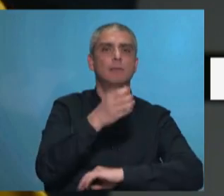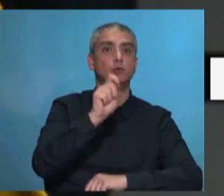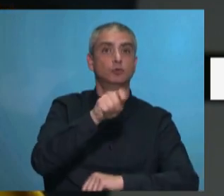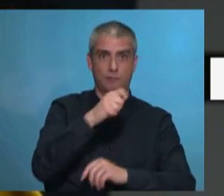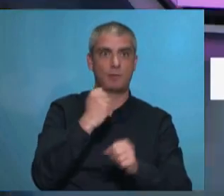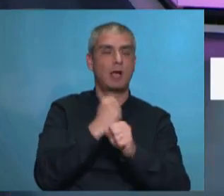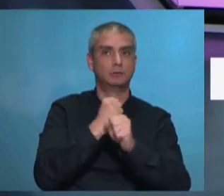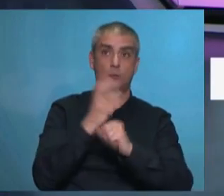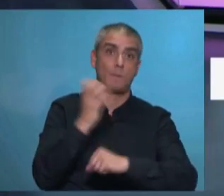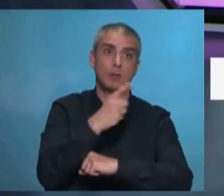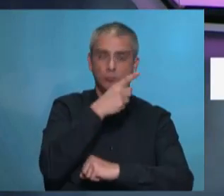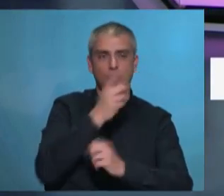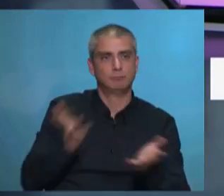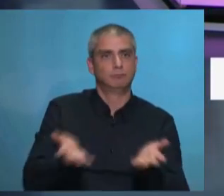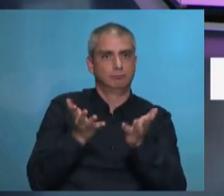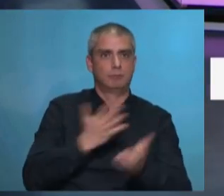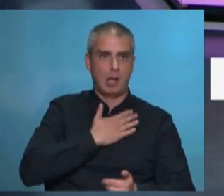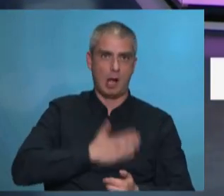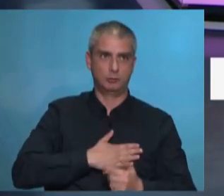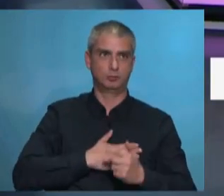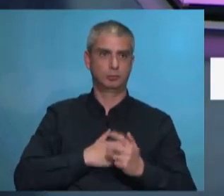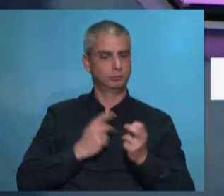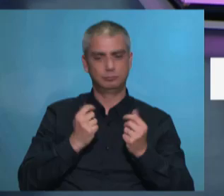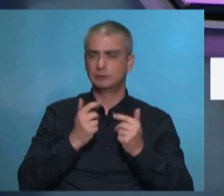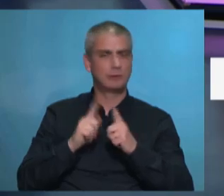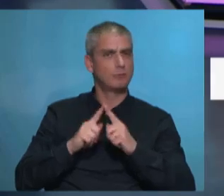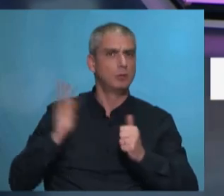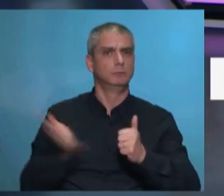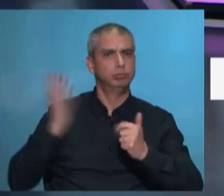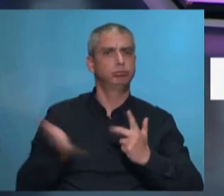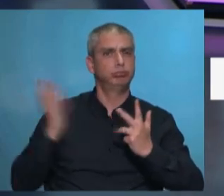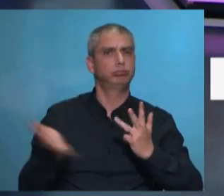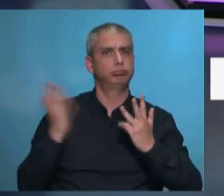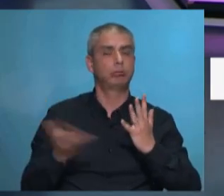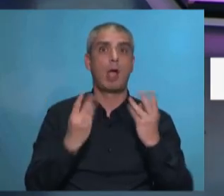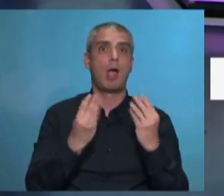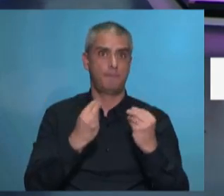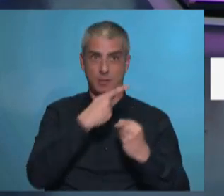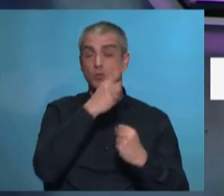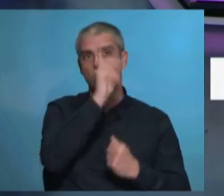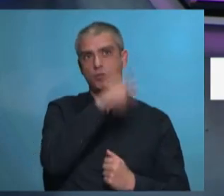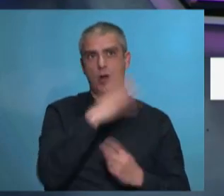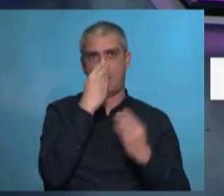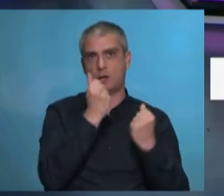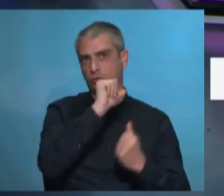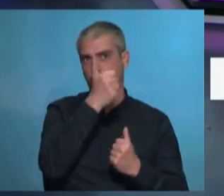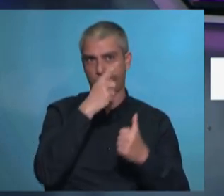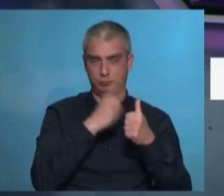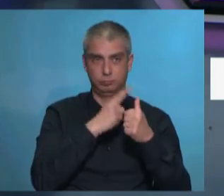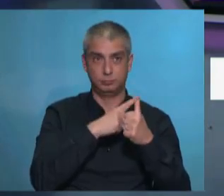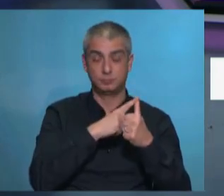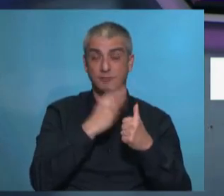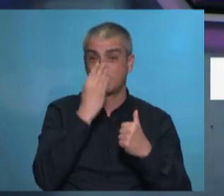למינויים שהם דחפו אליהם בצורה כמעט סיטונאית, אפשר לומר. הוא החשוד המרכזי בפרשה הזאת,